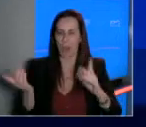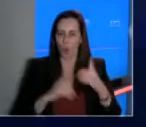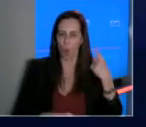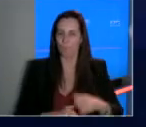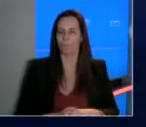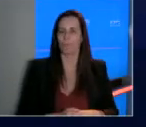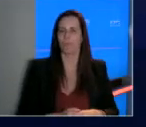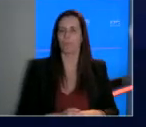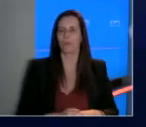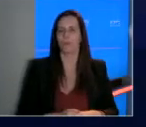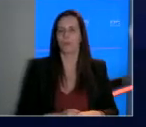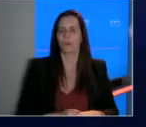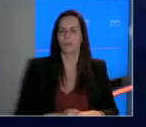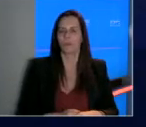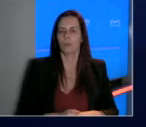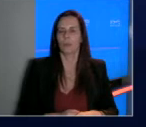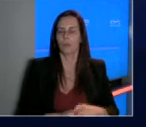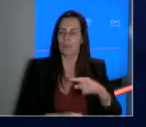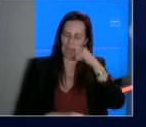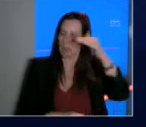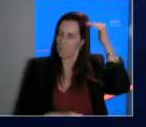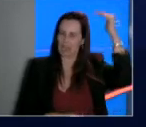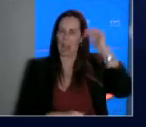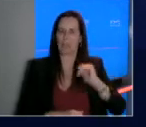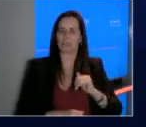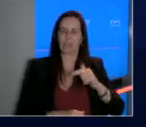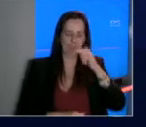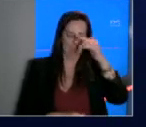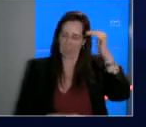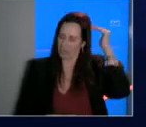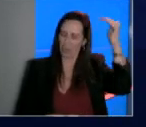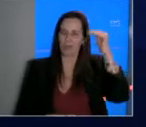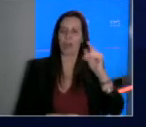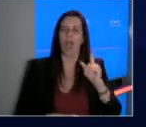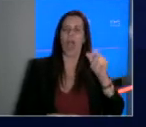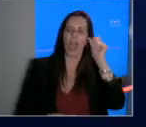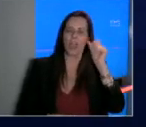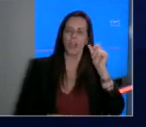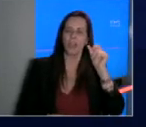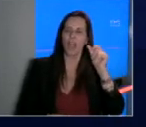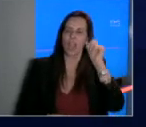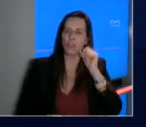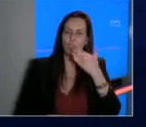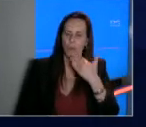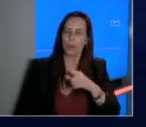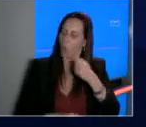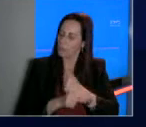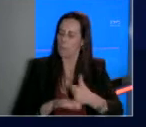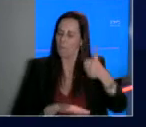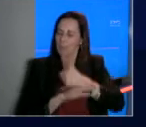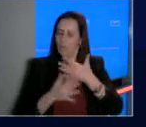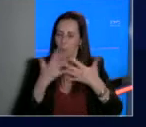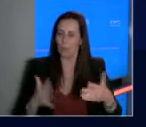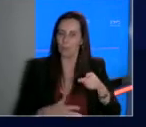קורה. גאים בבני גנץ, גאים בבני גנץ, אשכנזי, תודה רבה, כך נוהגים מנהיגים